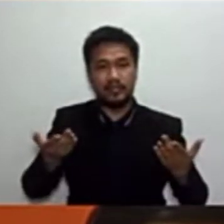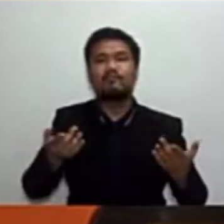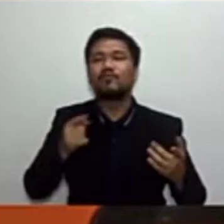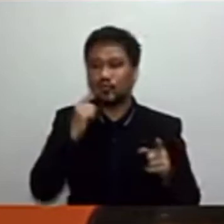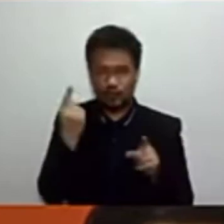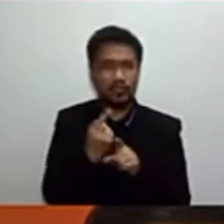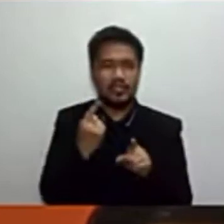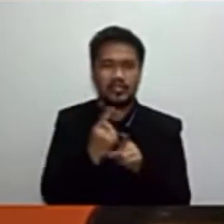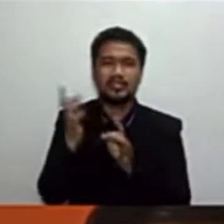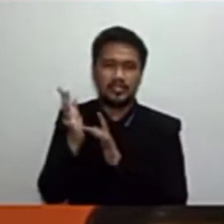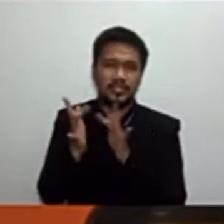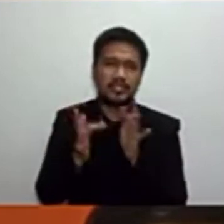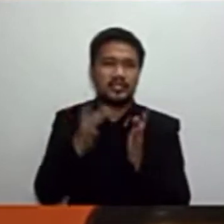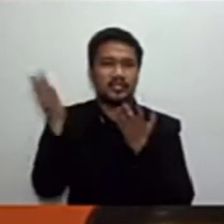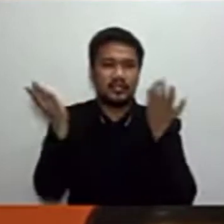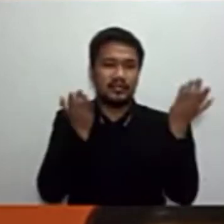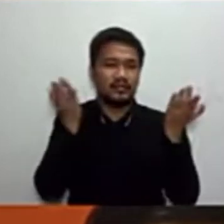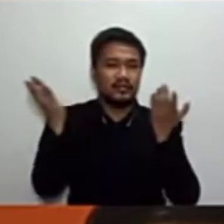naglingkod.